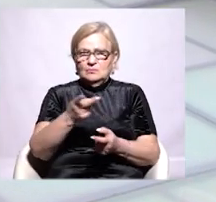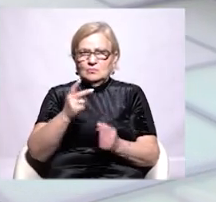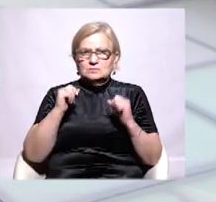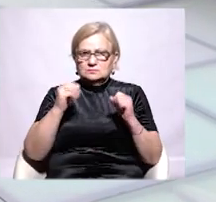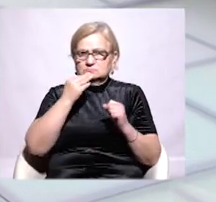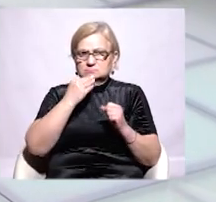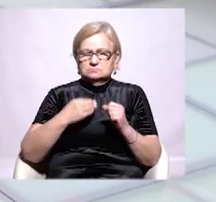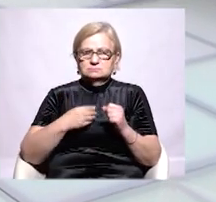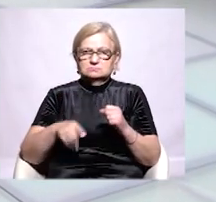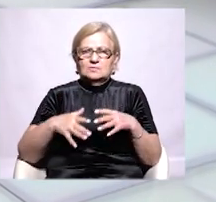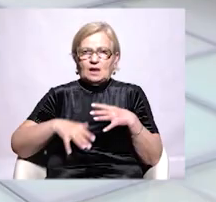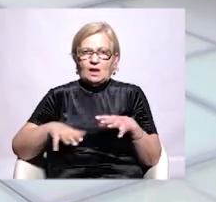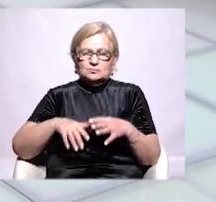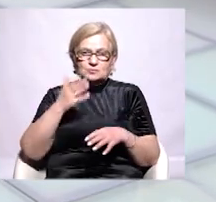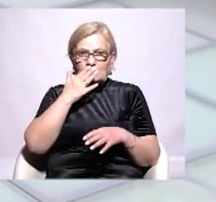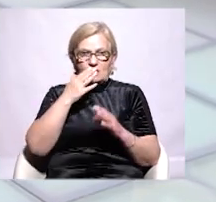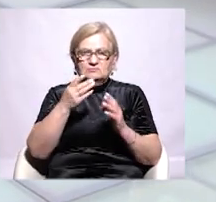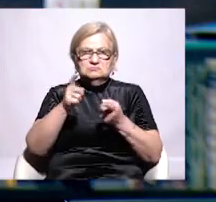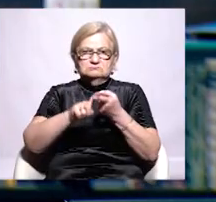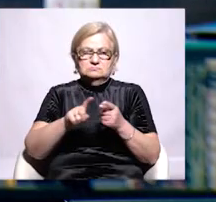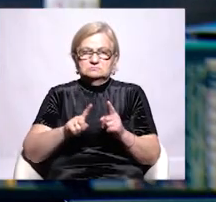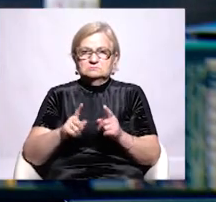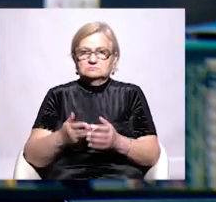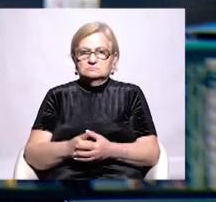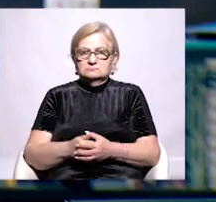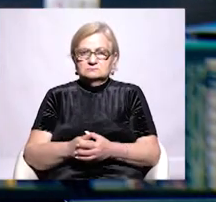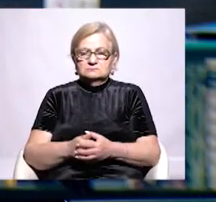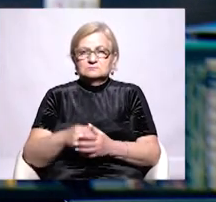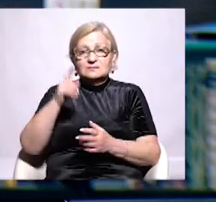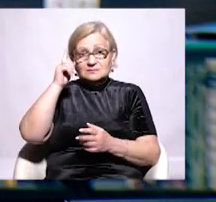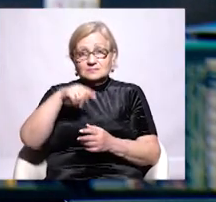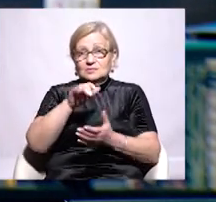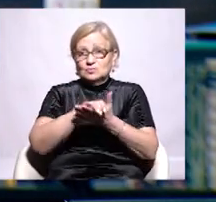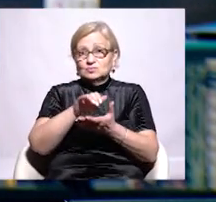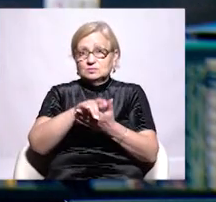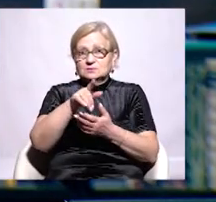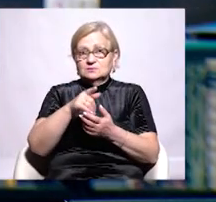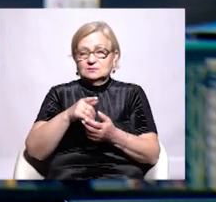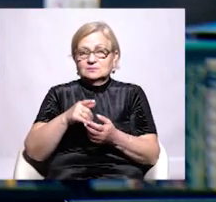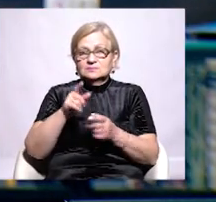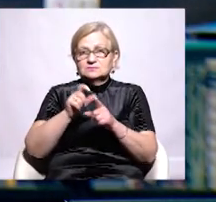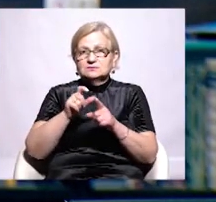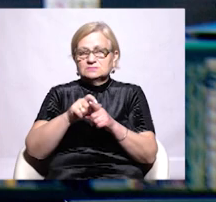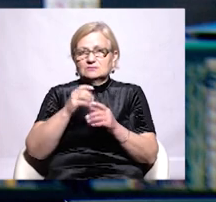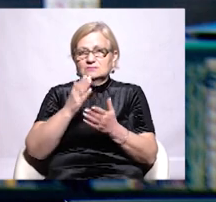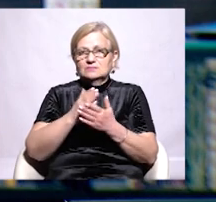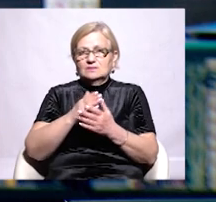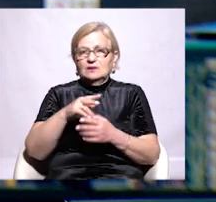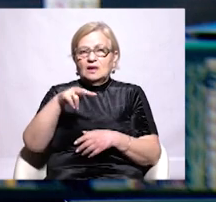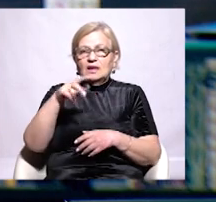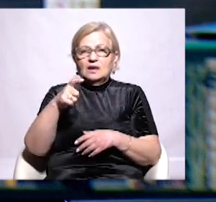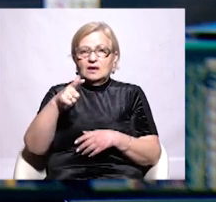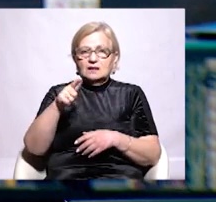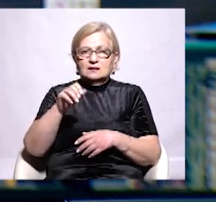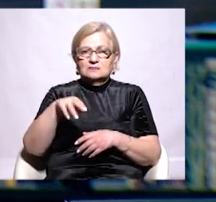adamiani kartulis gaqvetels. Tkuen ichnobt am adamianebs aseti epitetebit.